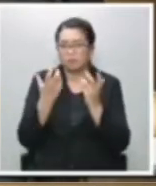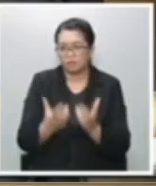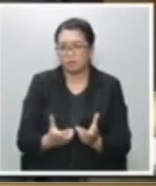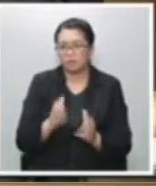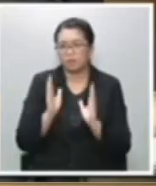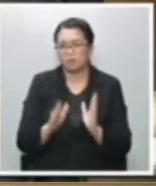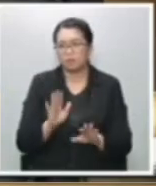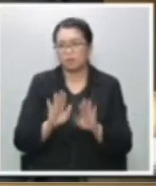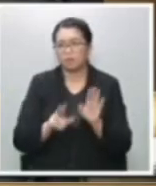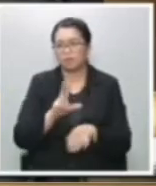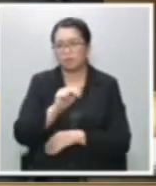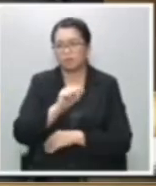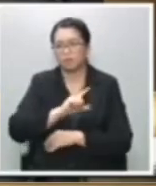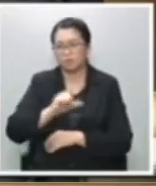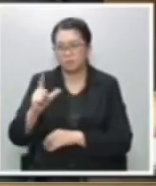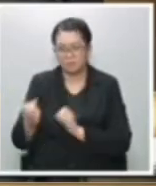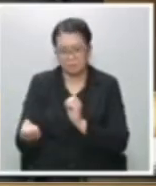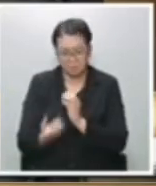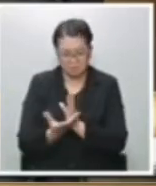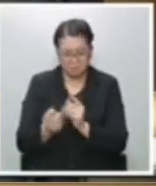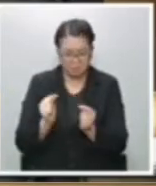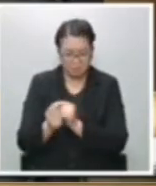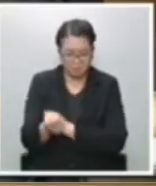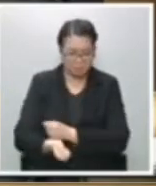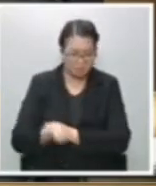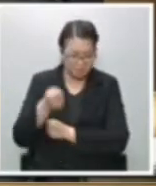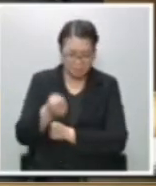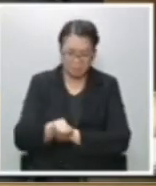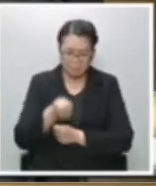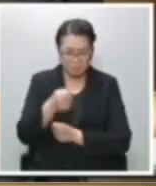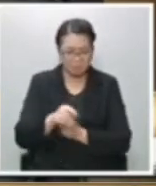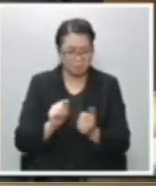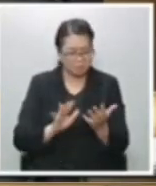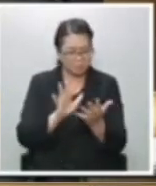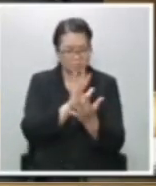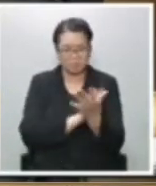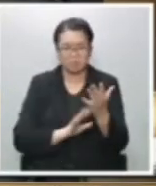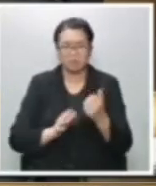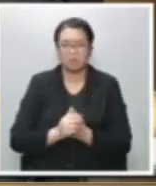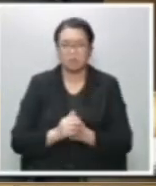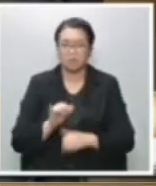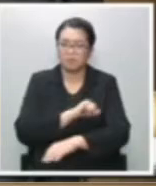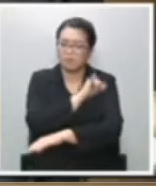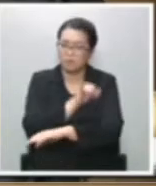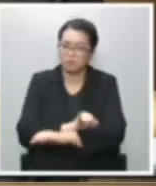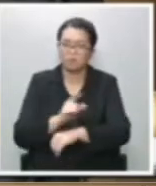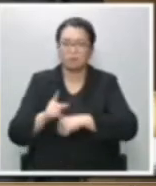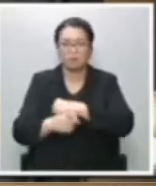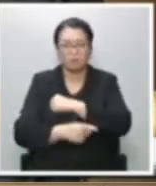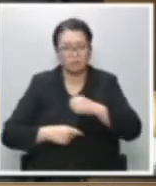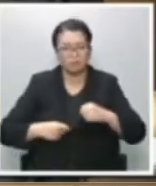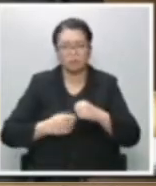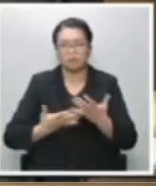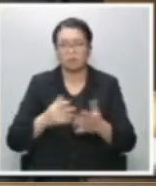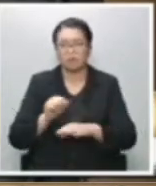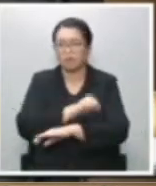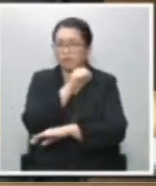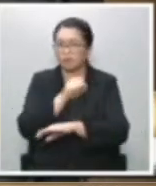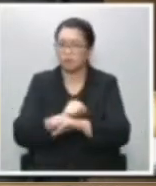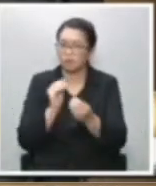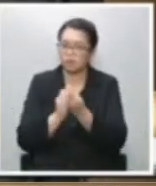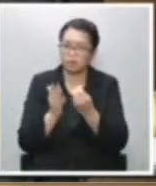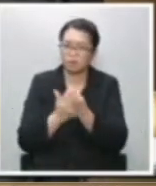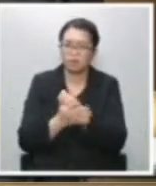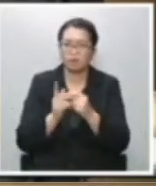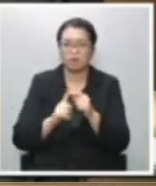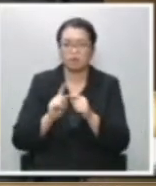คนที่ทำด้านการเกษตรอยู่ในทุกสาขาไม่ว่าจะเป็นไร่เป็นนาเป็นสวนเป็น